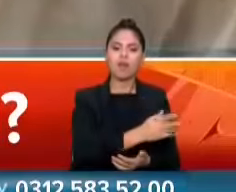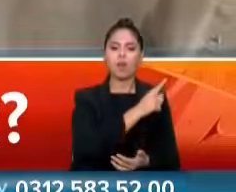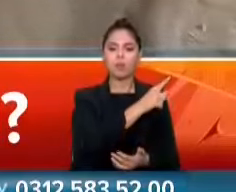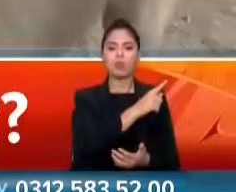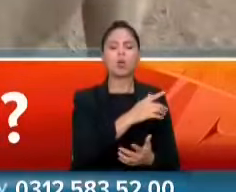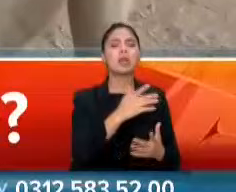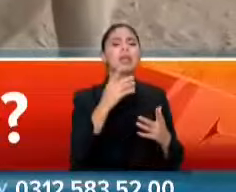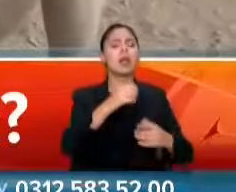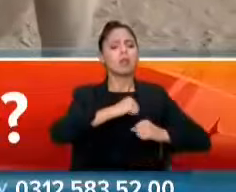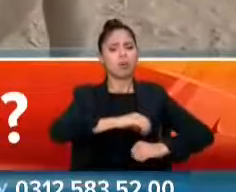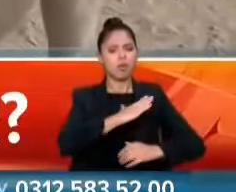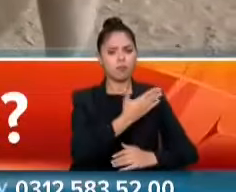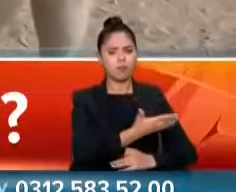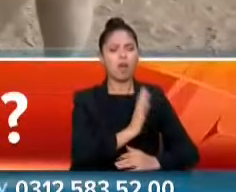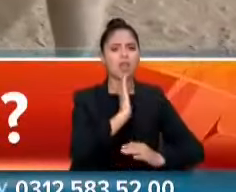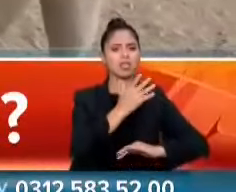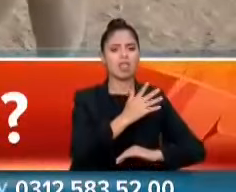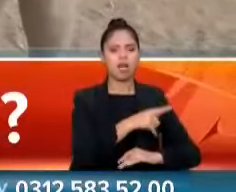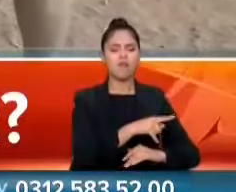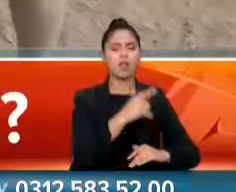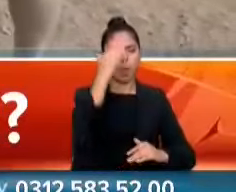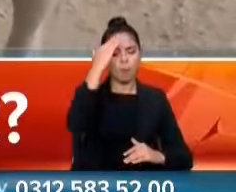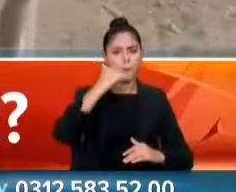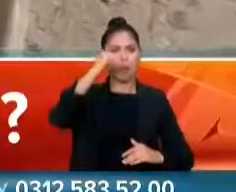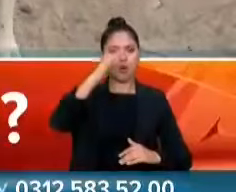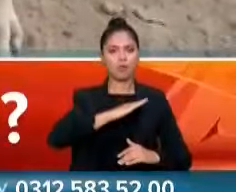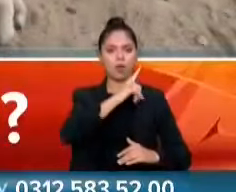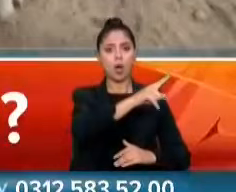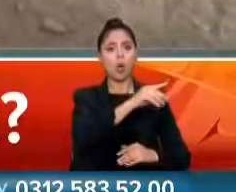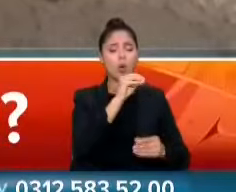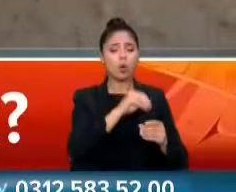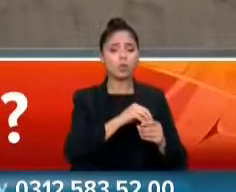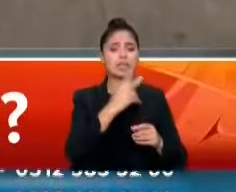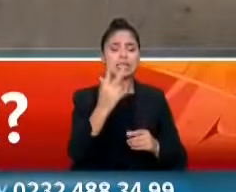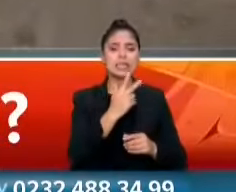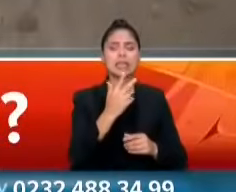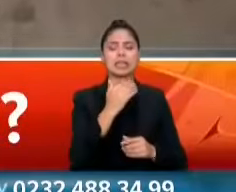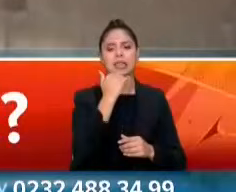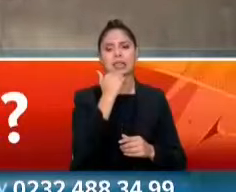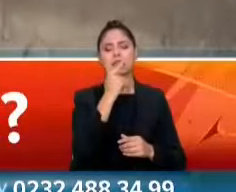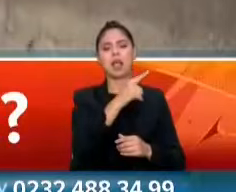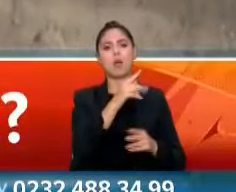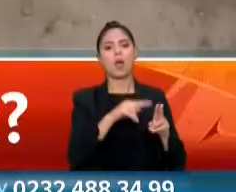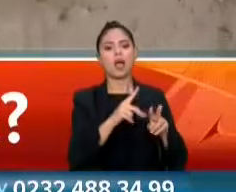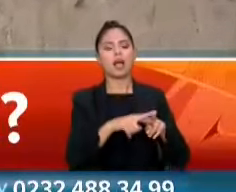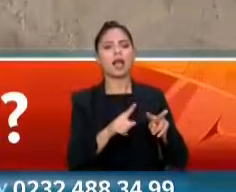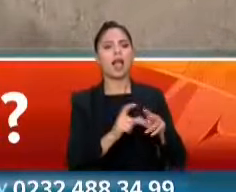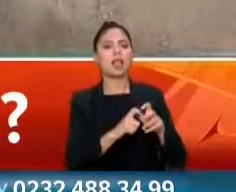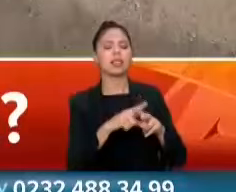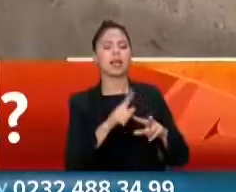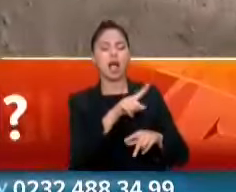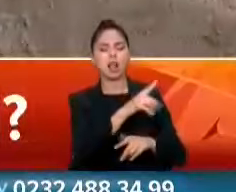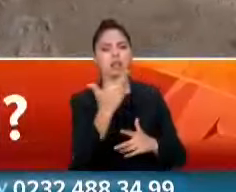olarak düşünün daha iri ve daha boylu ama onun kadarız sentez olmayan Kangal kadar aerodinamik